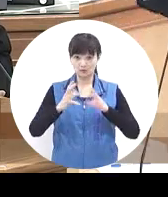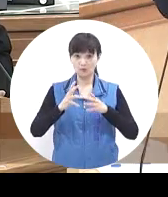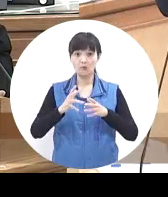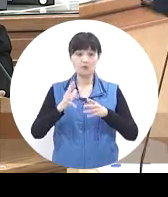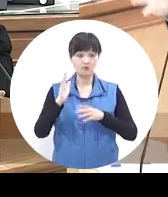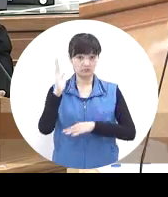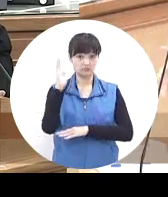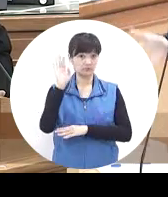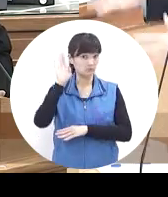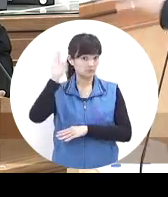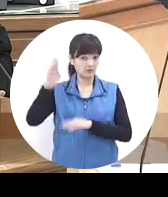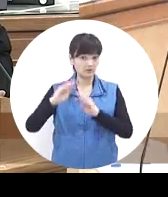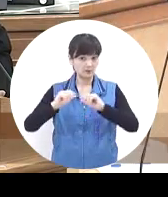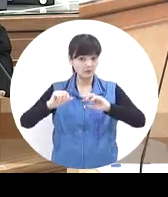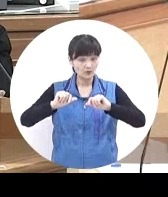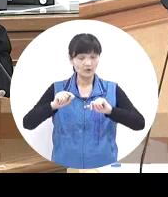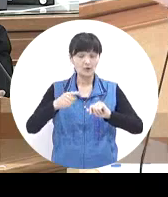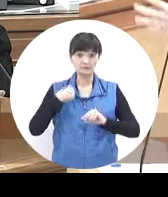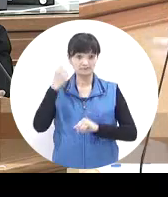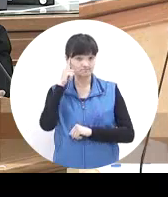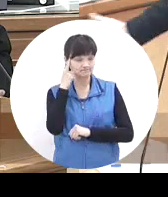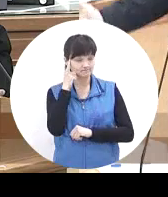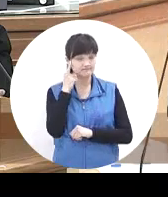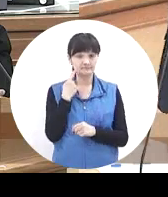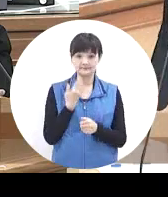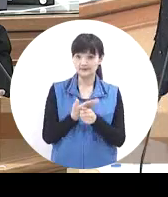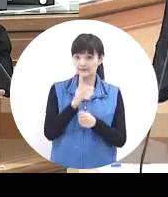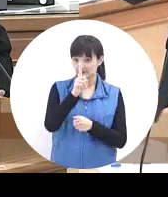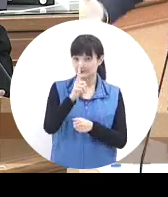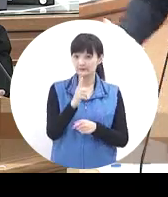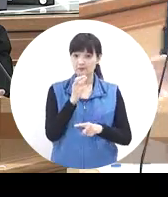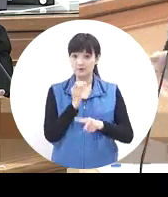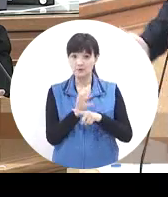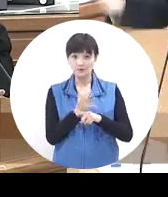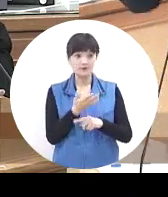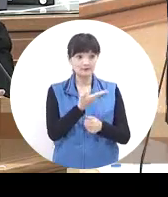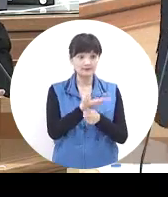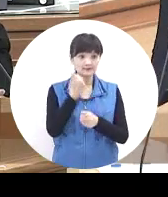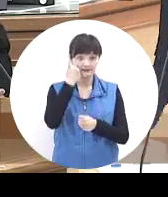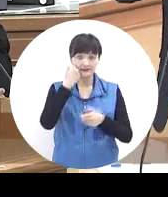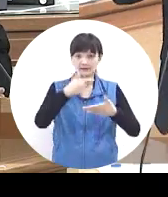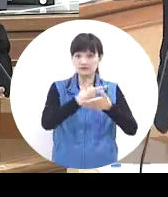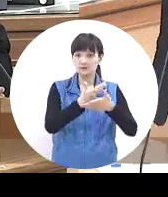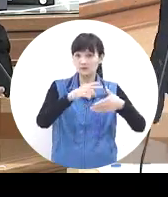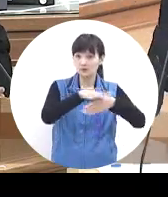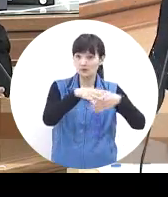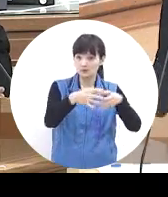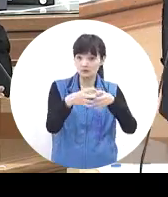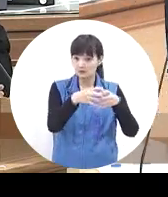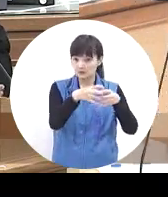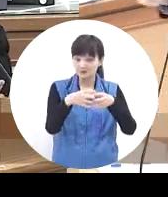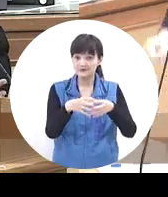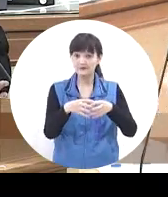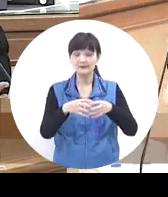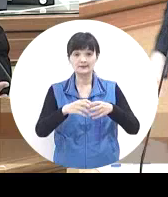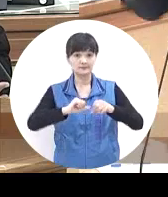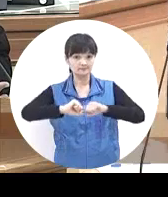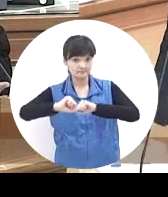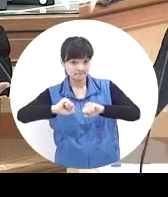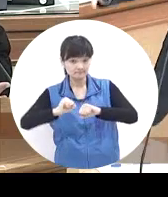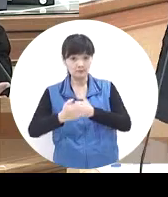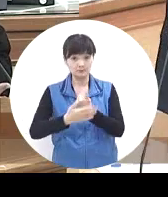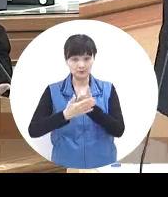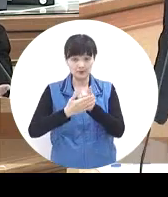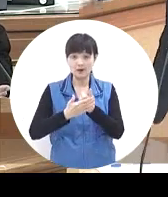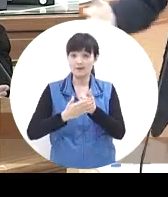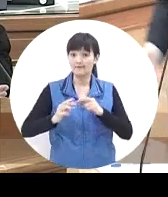要提供一个优惠给一个有竞争力的，或是一个义务团体，或是一个可以搭台周遭产业升级的一个企